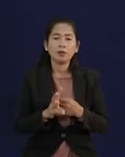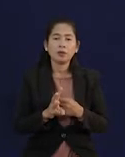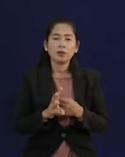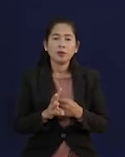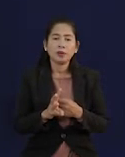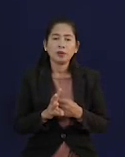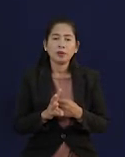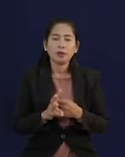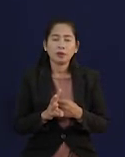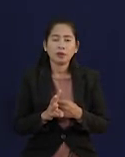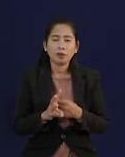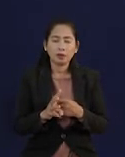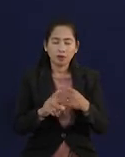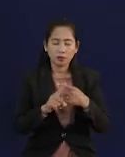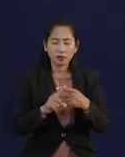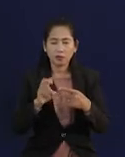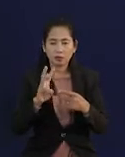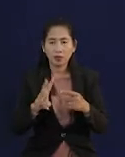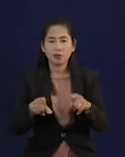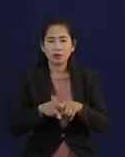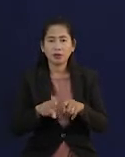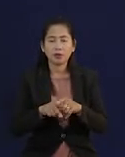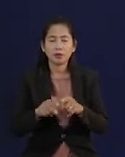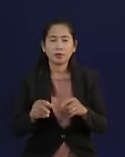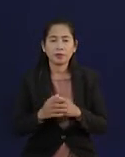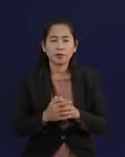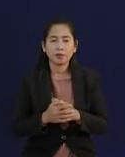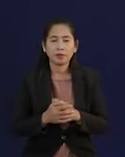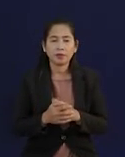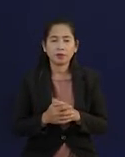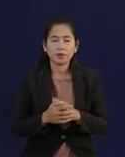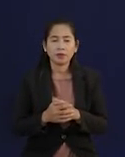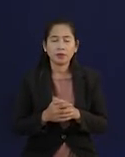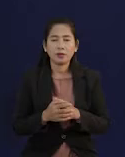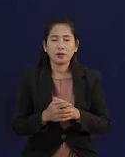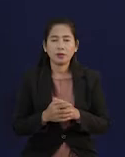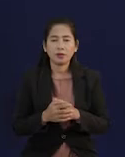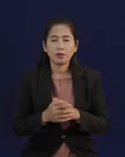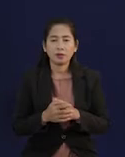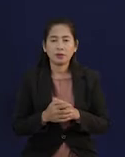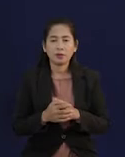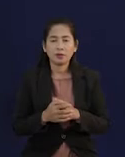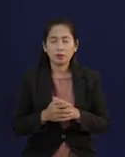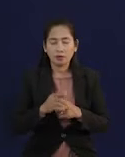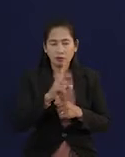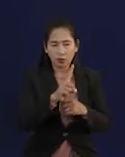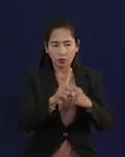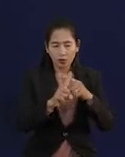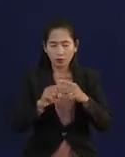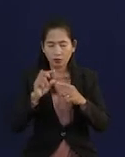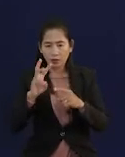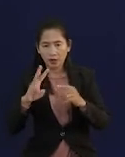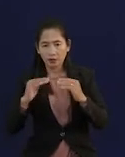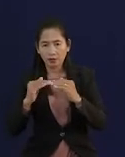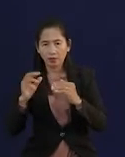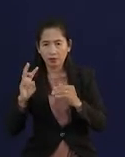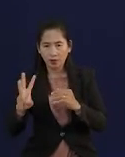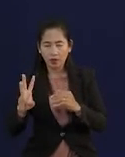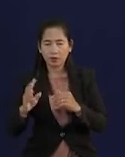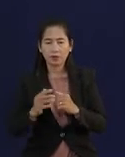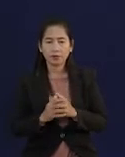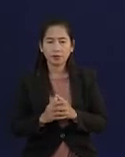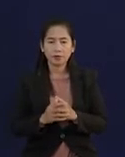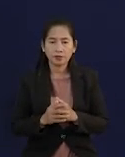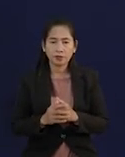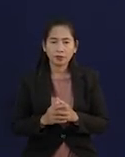phía bánh dừng côn nâng bấy được khả nịa. Chẳng chẳng lời trên màn. Mùi bấy đón.